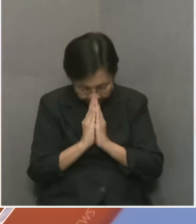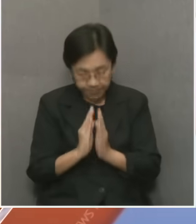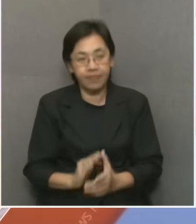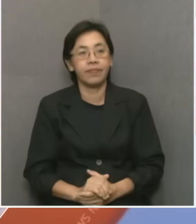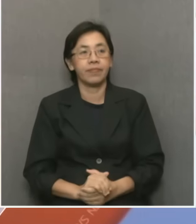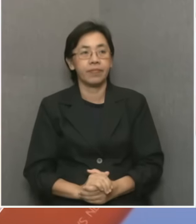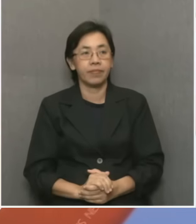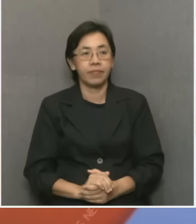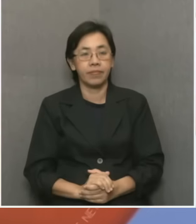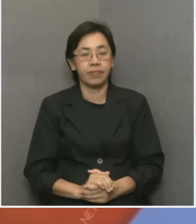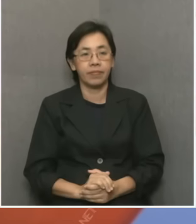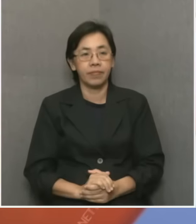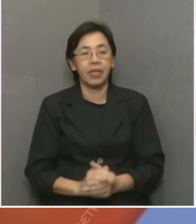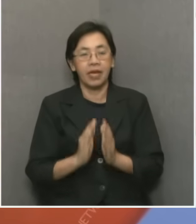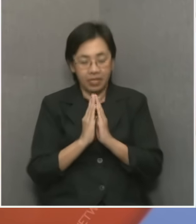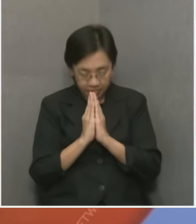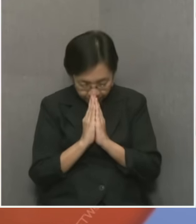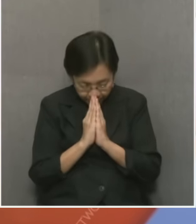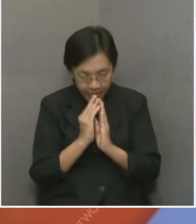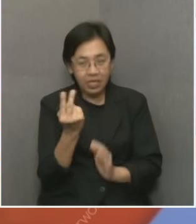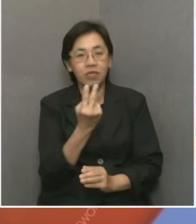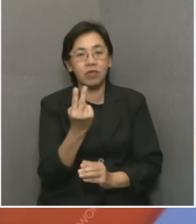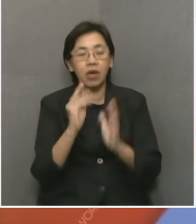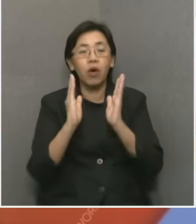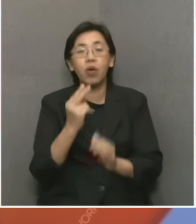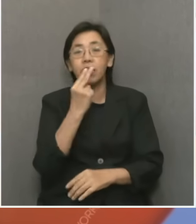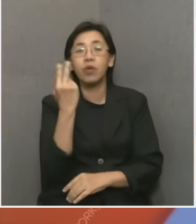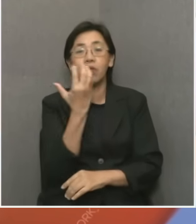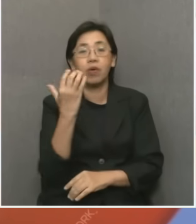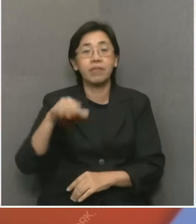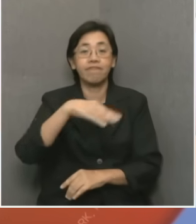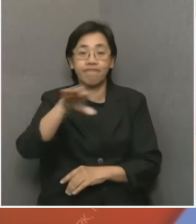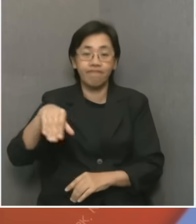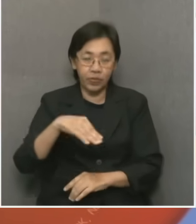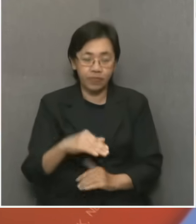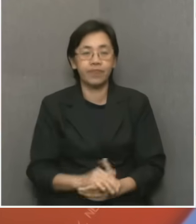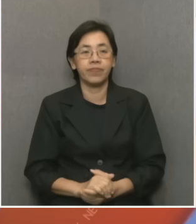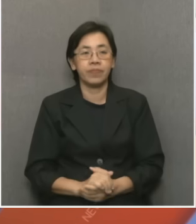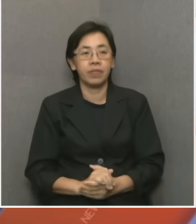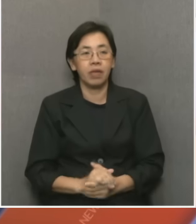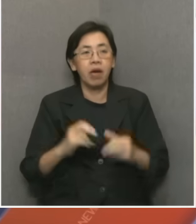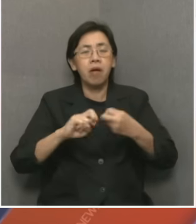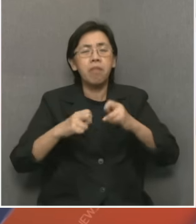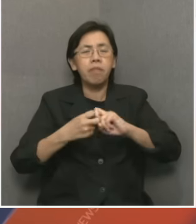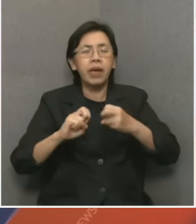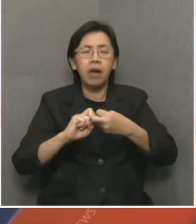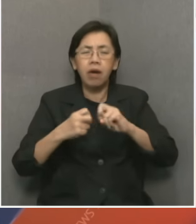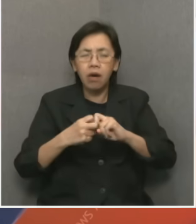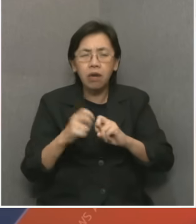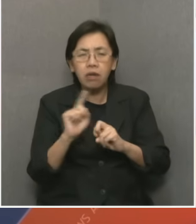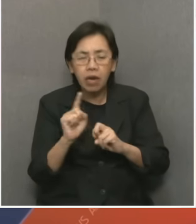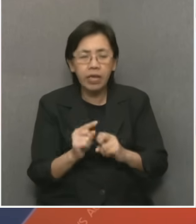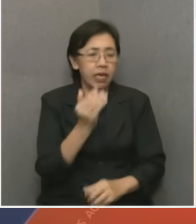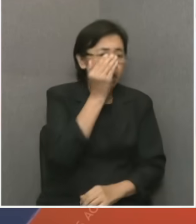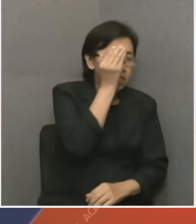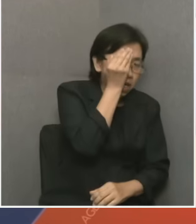วัสดีค่ะ ครับสวัสดีทั้งสองท่านและท่านผู้ชมครับ อาจารย์คะเบื้องต้นค่ะปัญหาความขัดแย้งระหว่างอิสราเอล